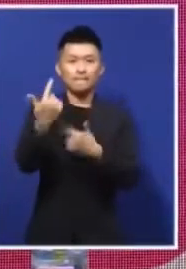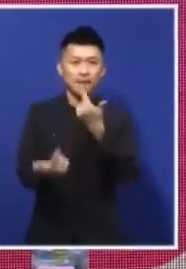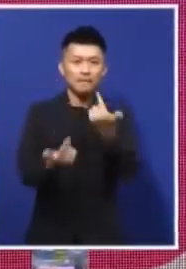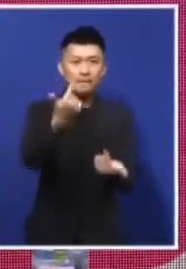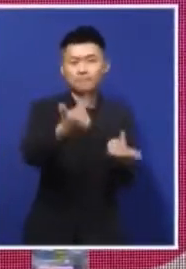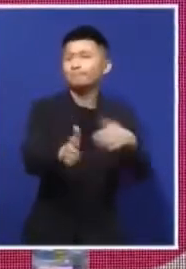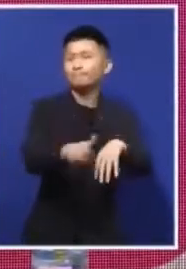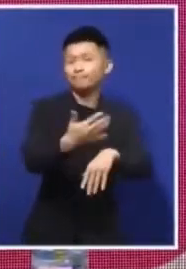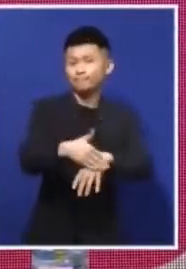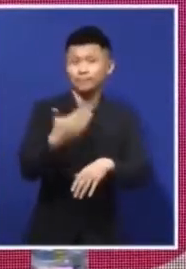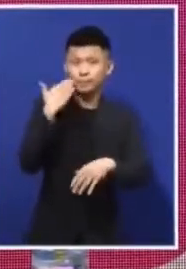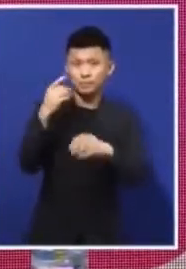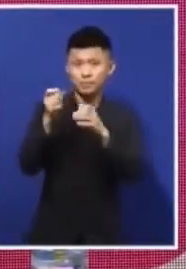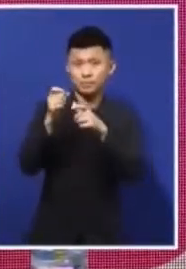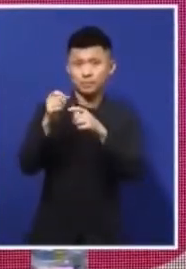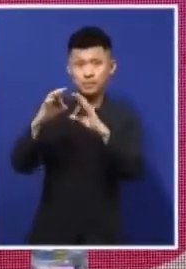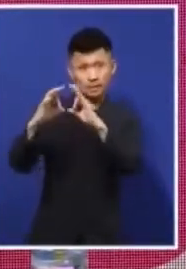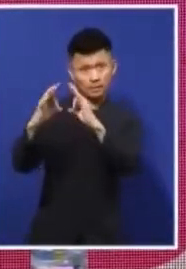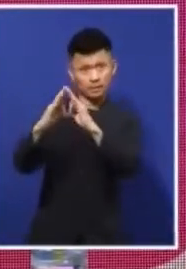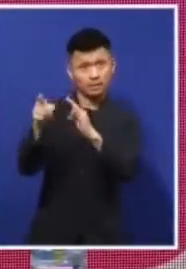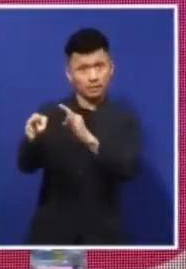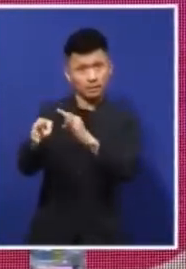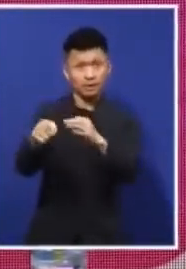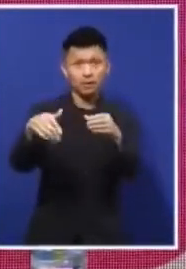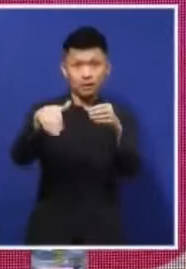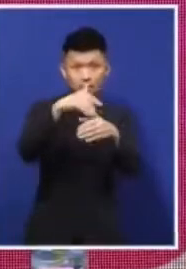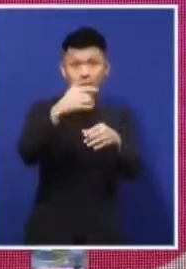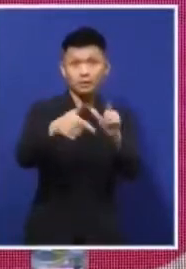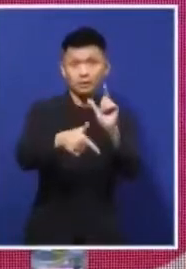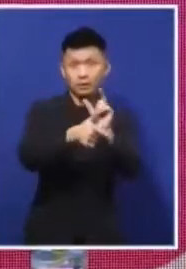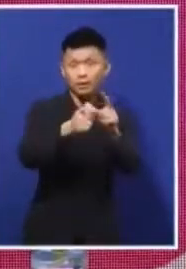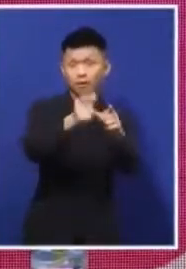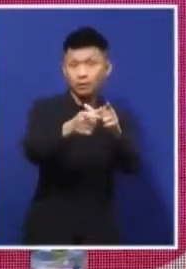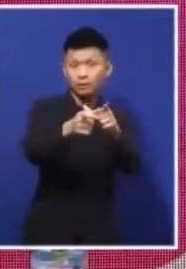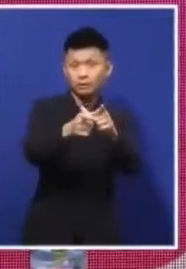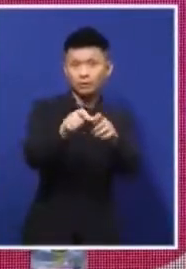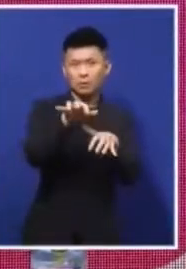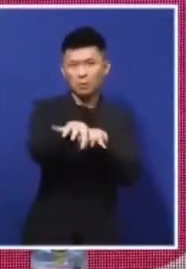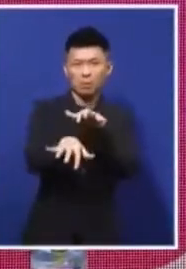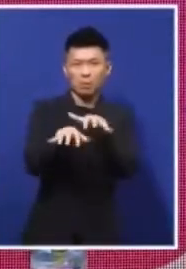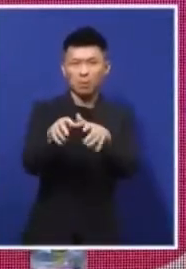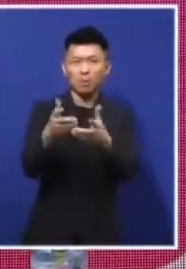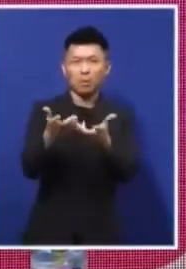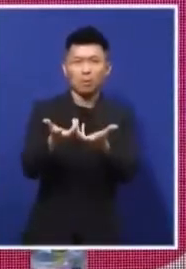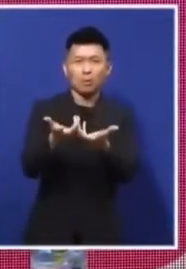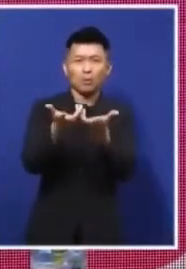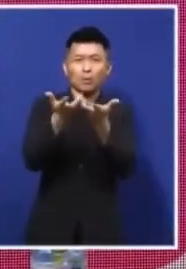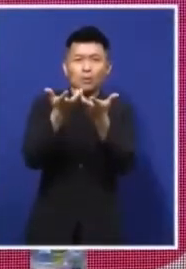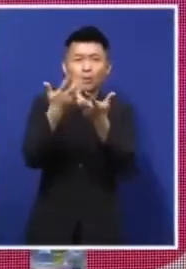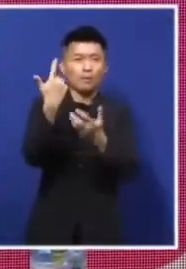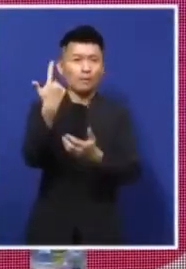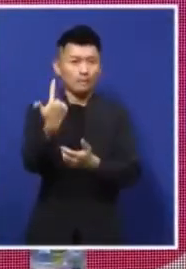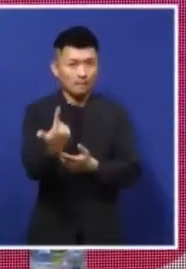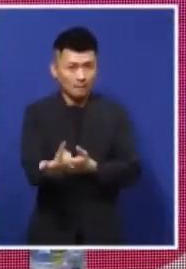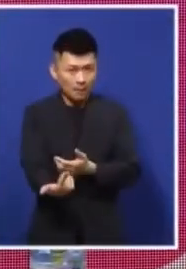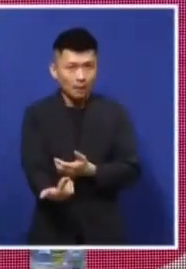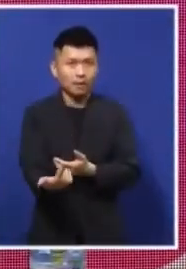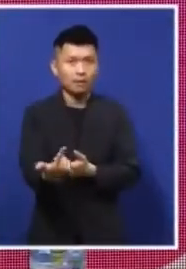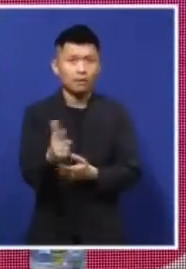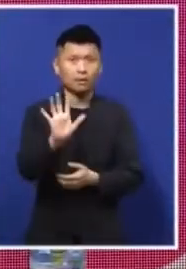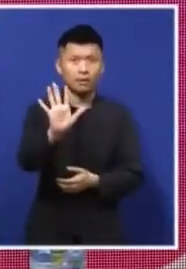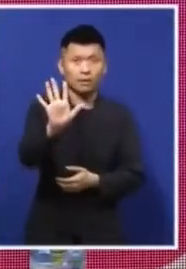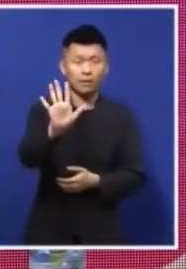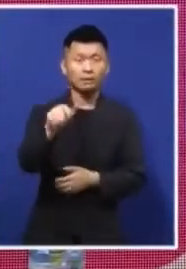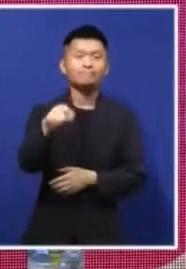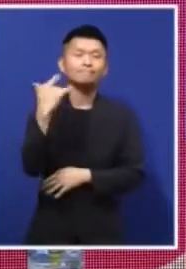如果那一家特定的银行或者信用卡的业者，它的流量比较高，它启动流量的限速等等的话，那可能你可以